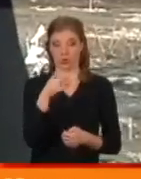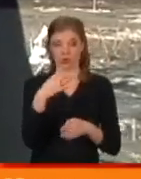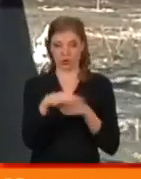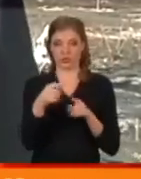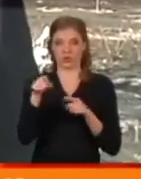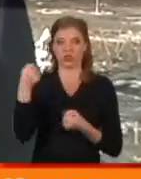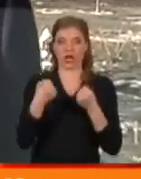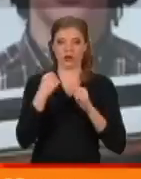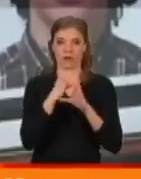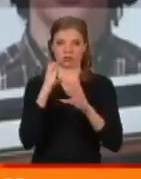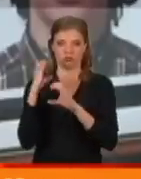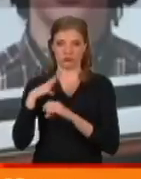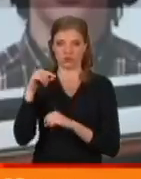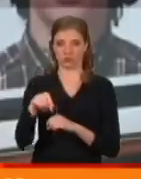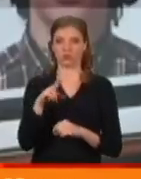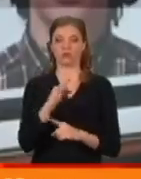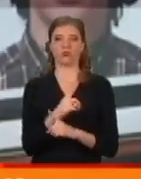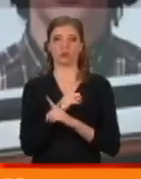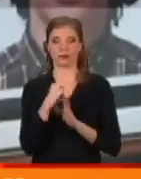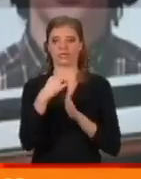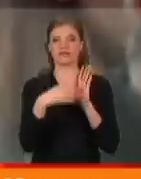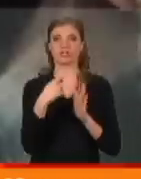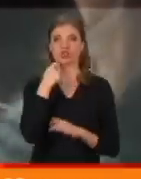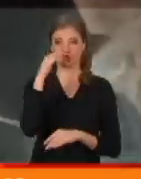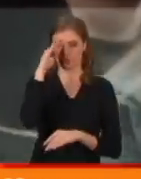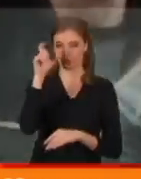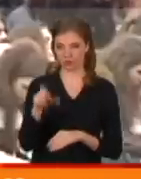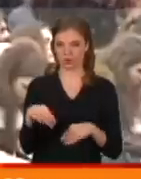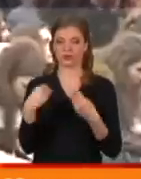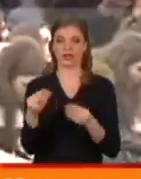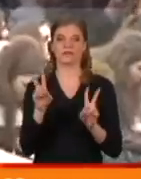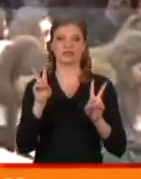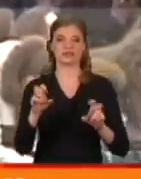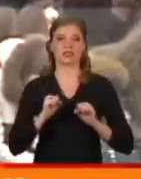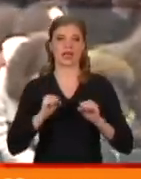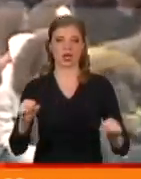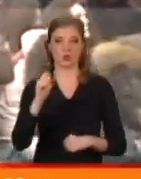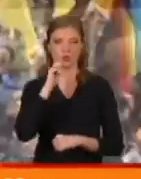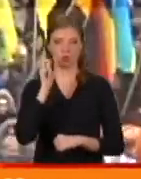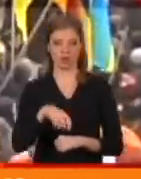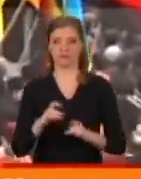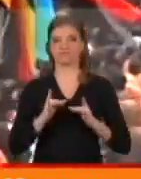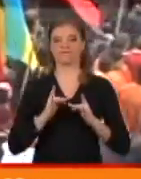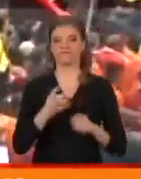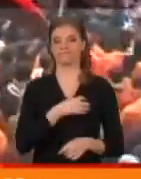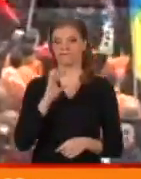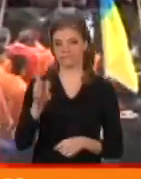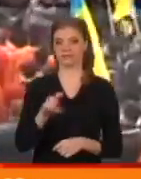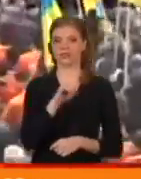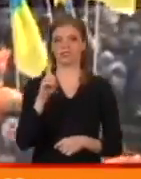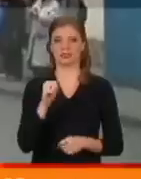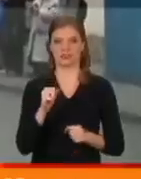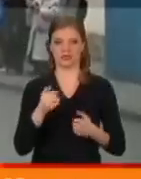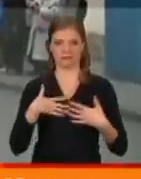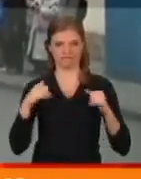за цих камазів, що стояли отут. Посмертно 19-річному юнакові надали звання Героя України, відзначили медаллю за